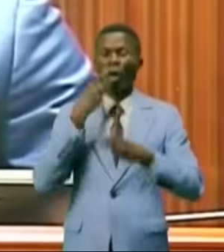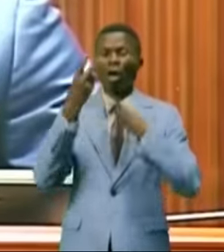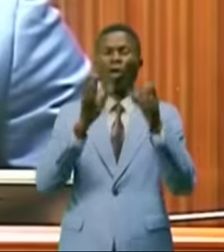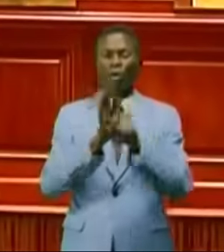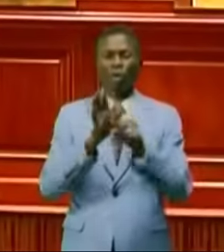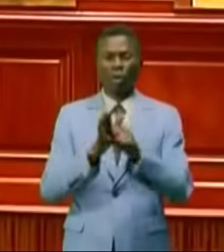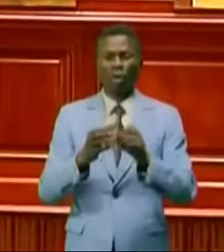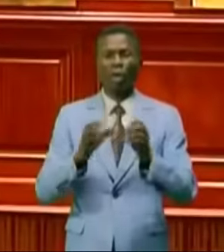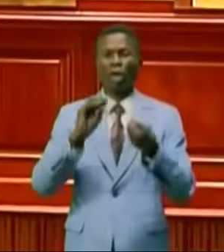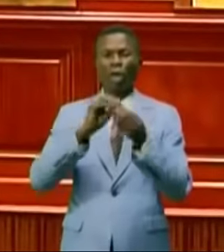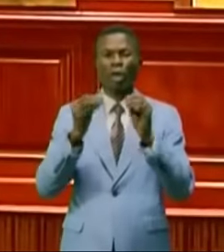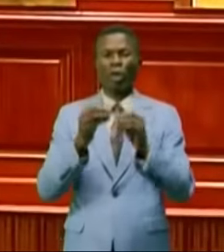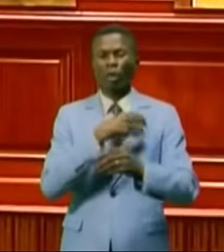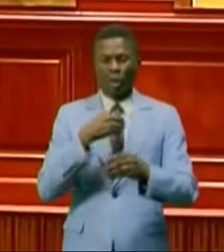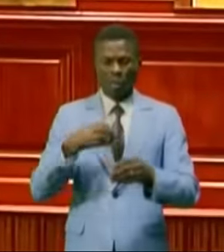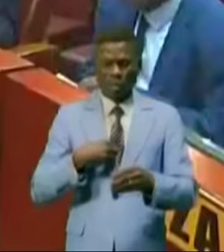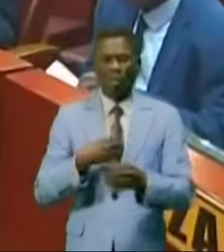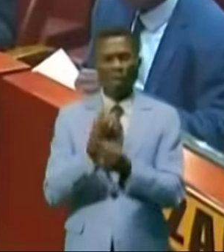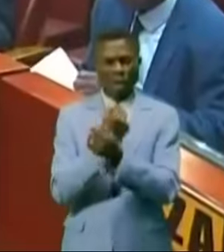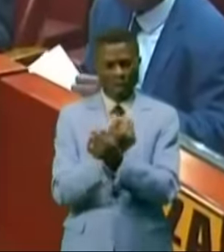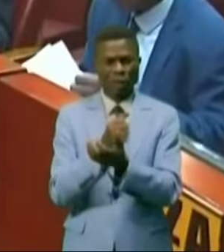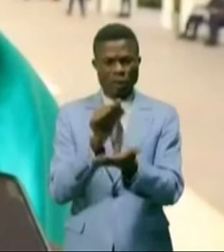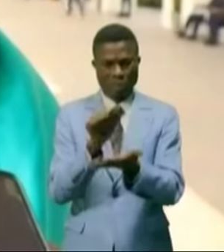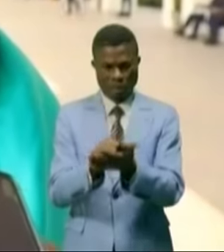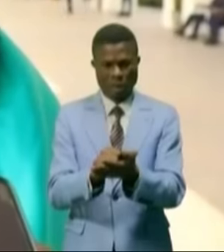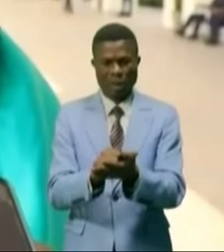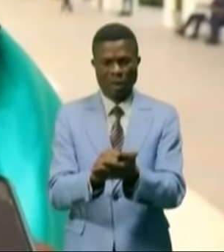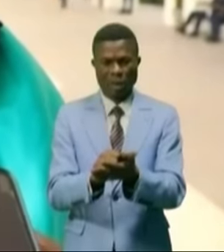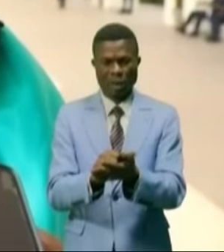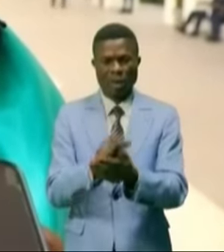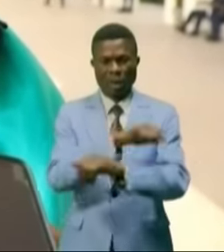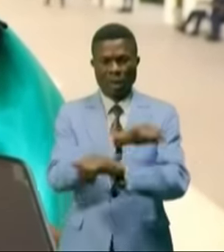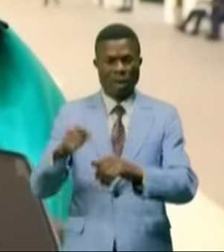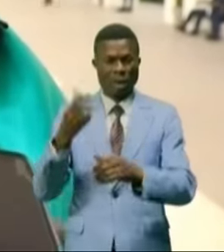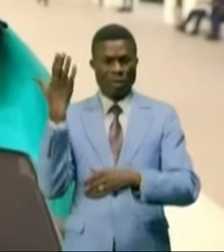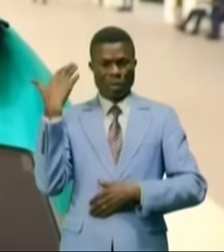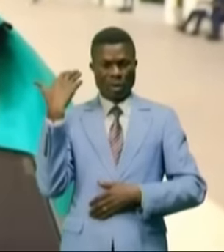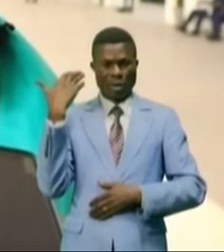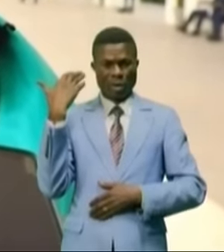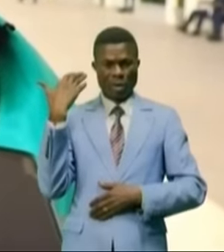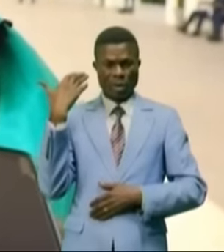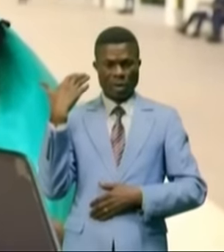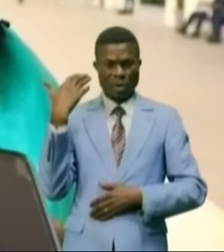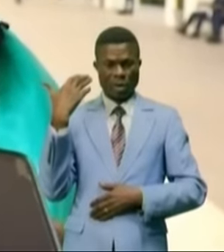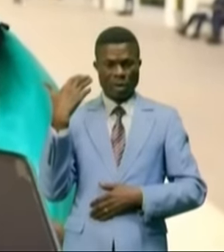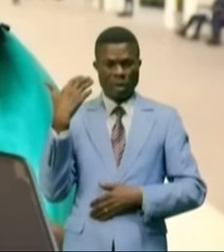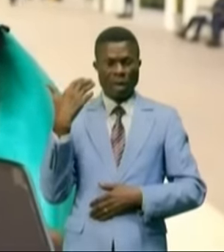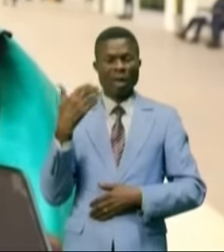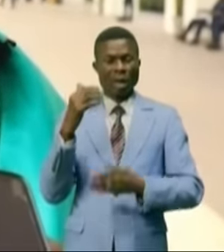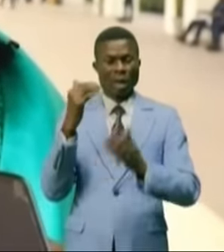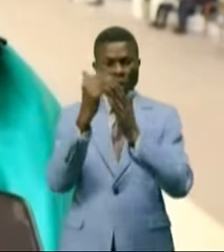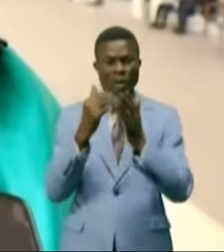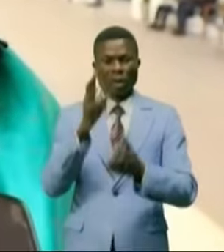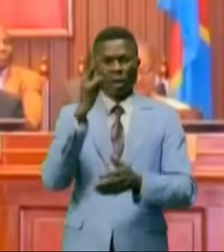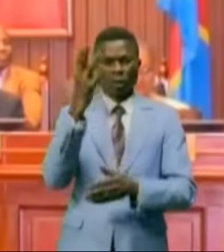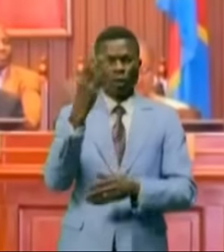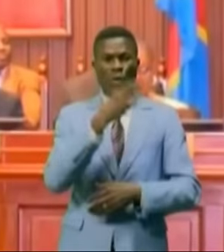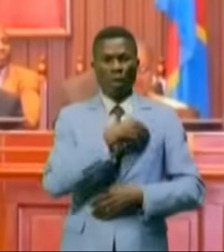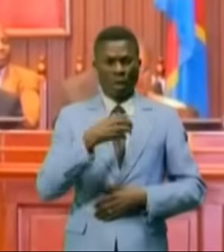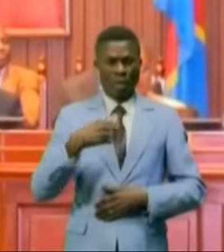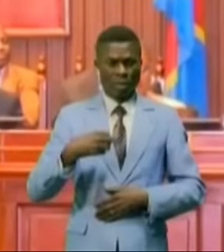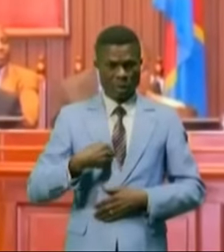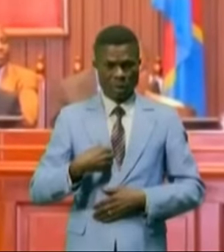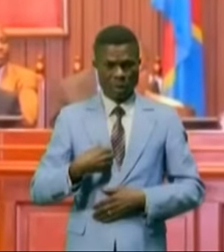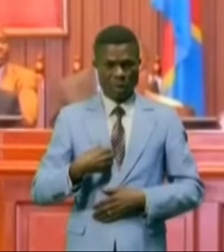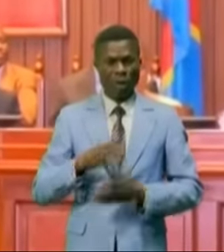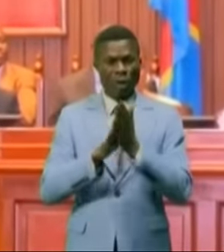la représentativité de la femme soit démise. Le bureau précédent renfermait à son sein trois femmes. Et donc